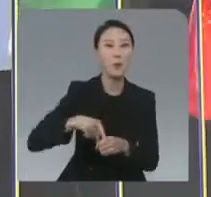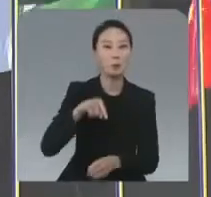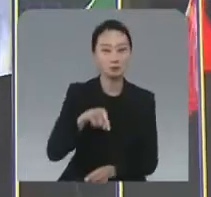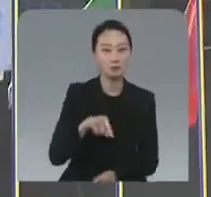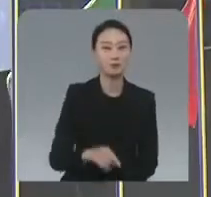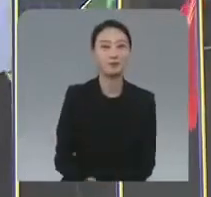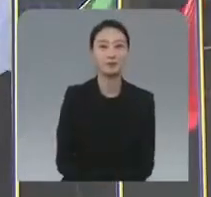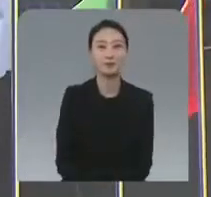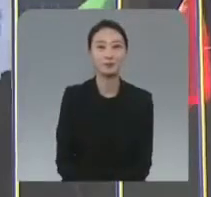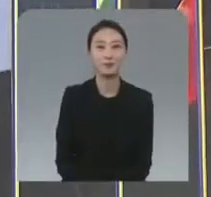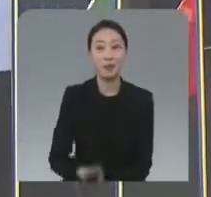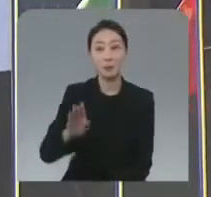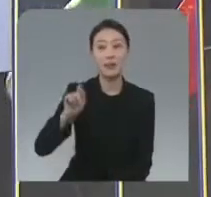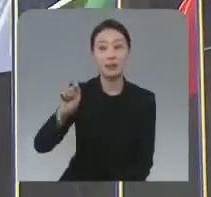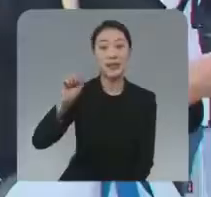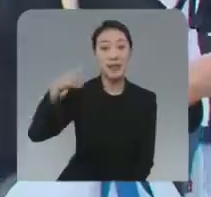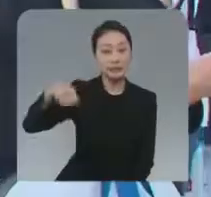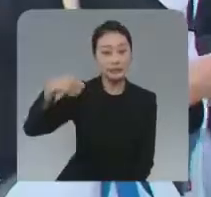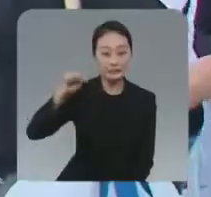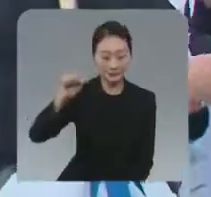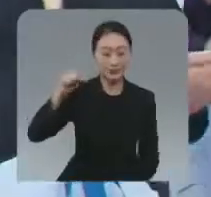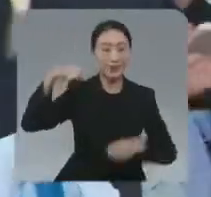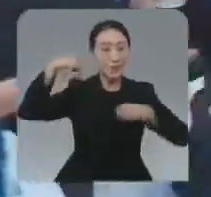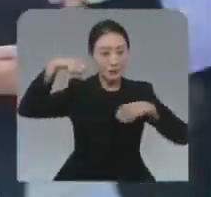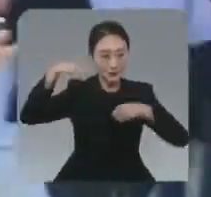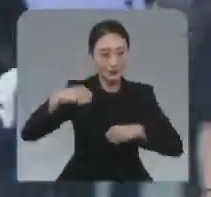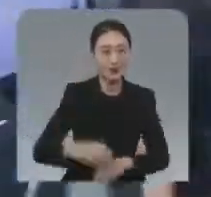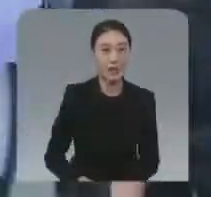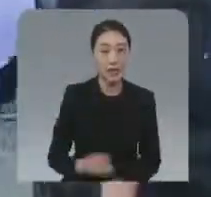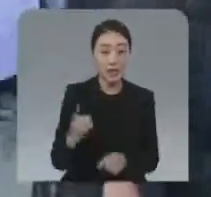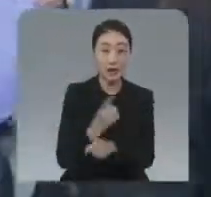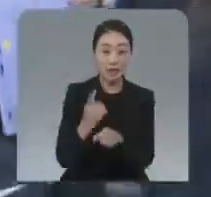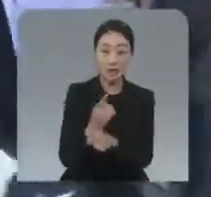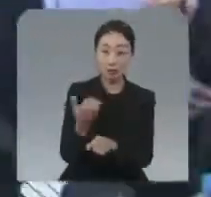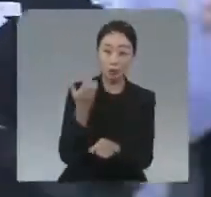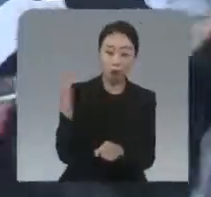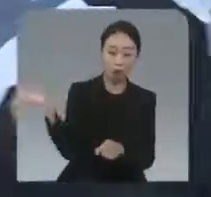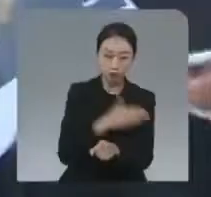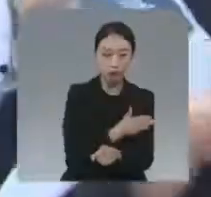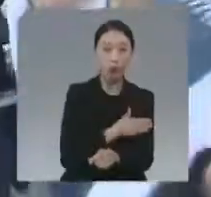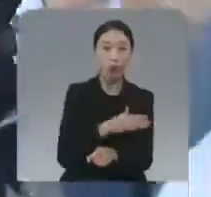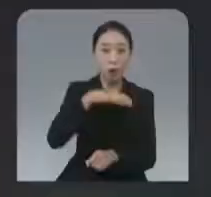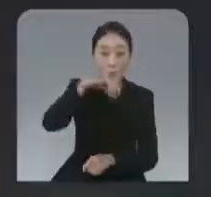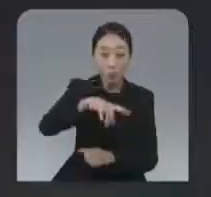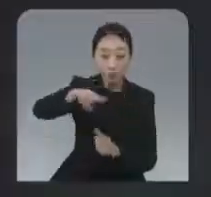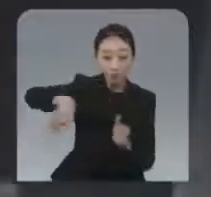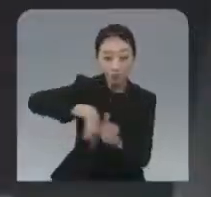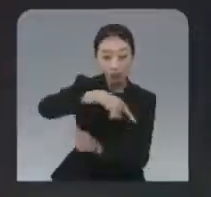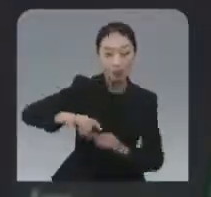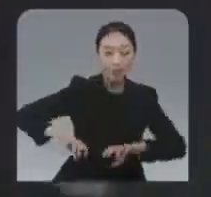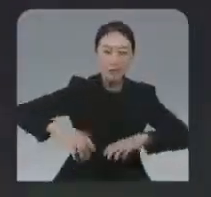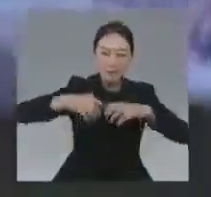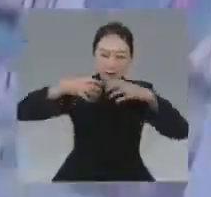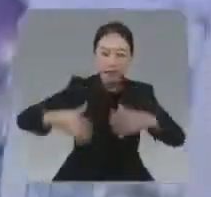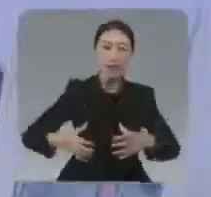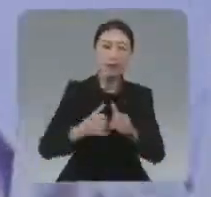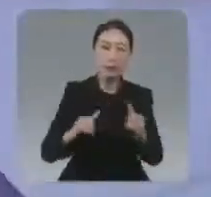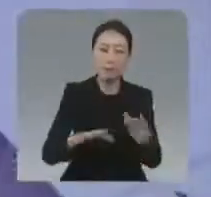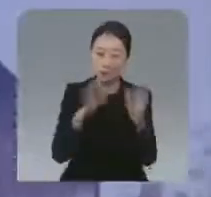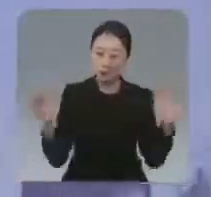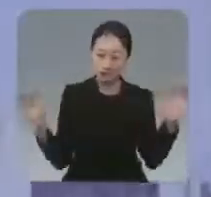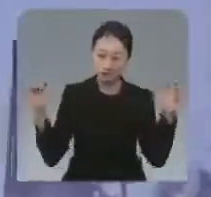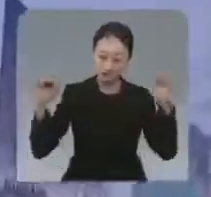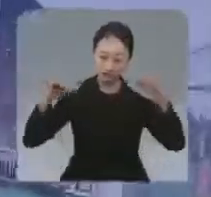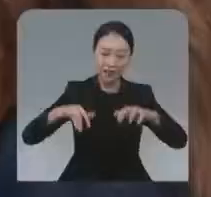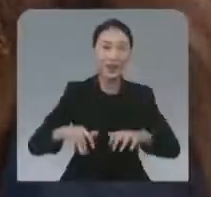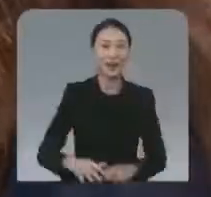giành quyền đăng cai Thành Công Triển lãm thế giới Busan 2030 màu tím chính là màu sắc biểu tượng của nhóm nhạc từ rất lâu trước khi bắt đầu từ sự